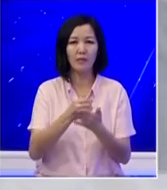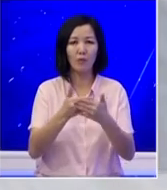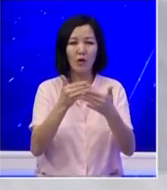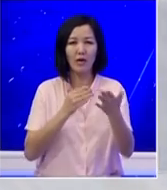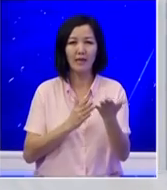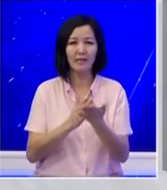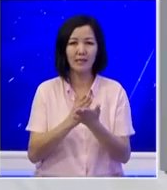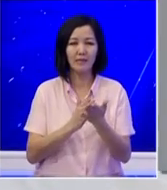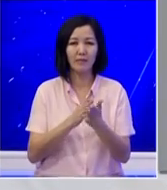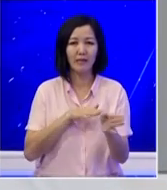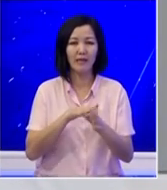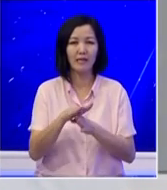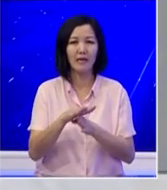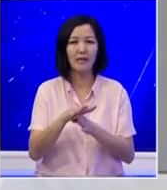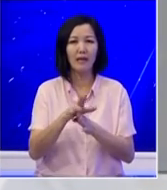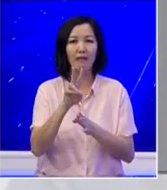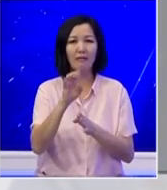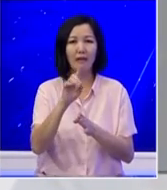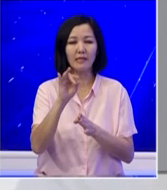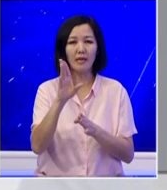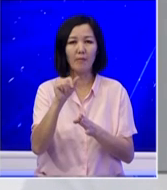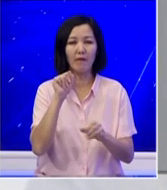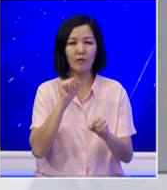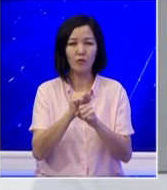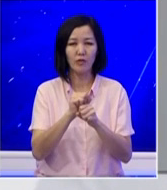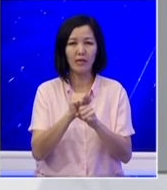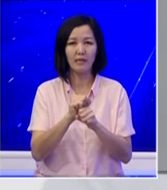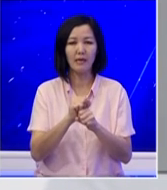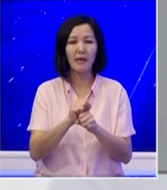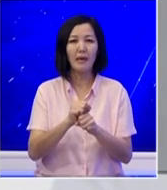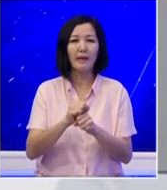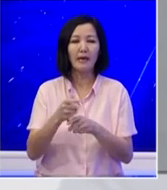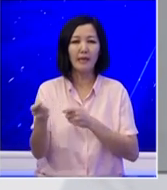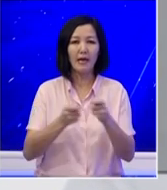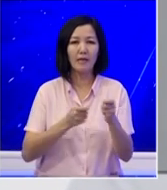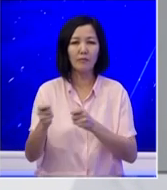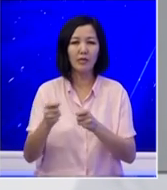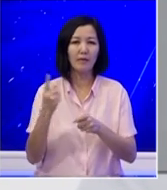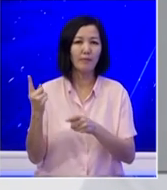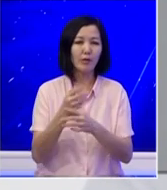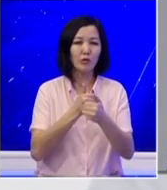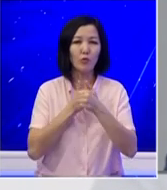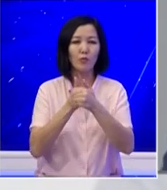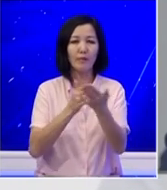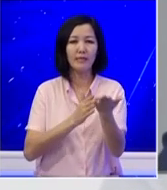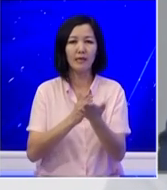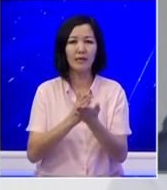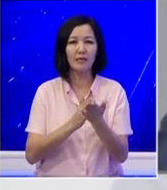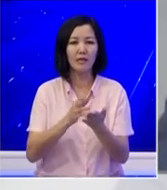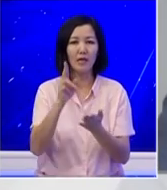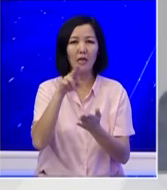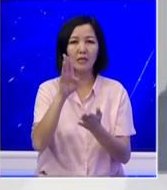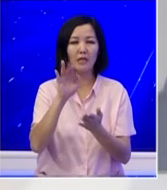Дариға Назарбаева өкілеттілігін тоқтатты. Ал Қазақстан Республикасы президентінің әкімшілігі басшысының бірінші орынбасары қызметіне Дәурен